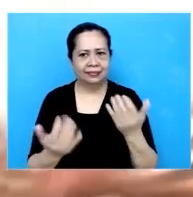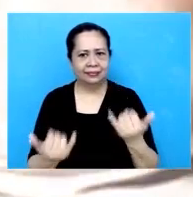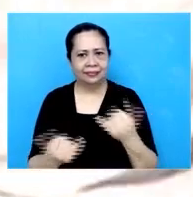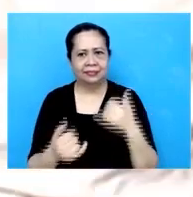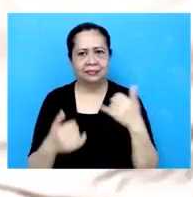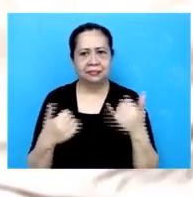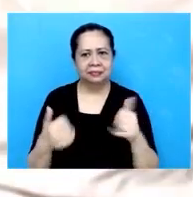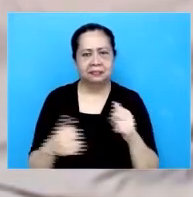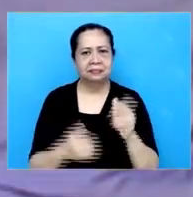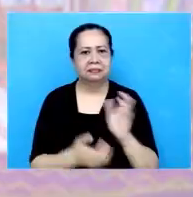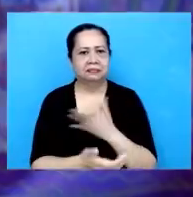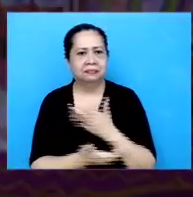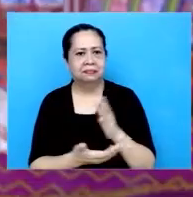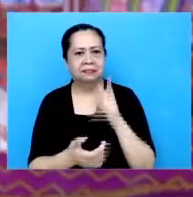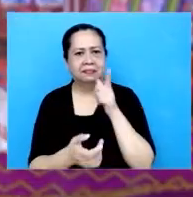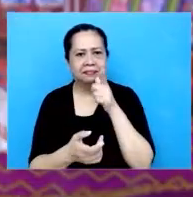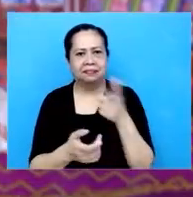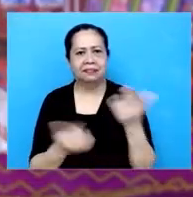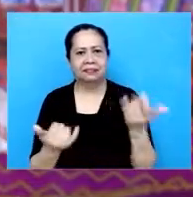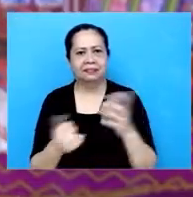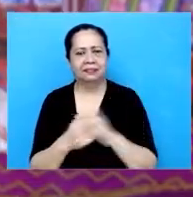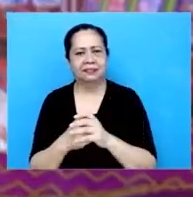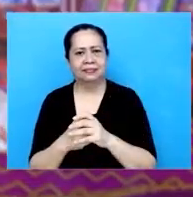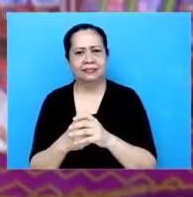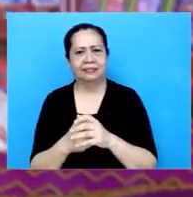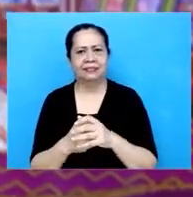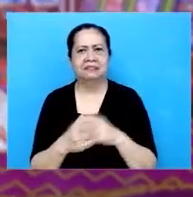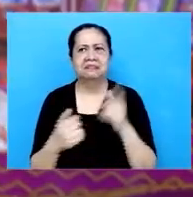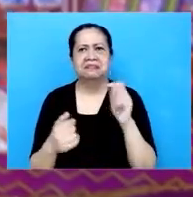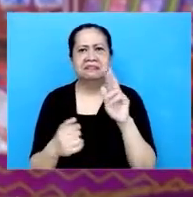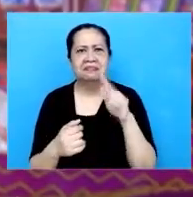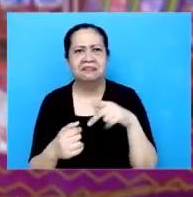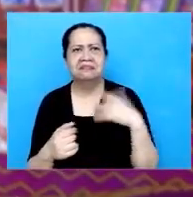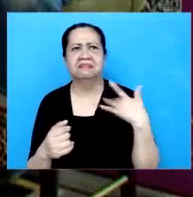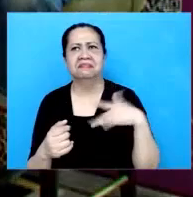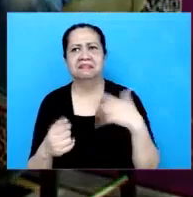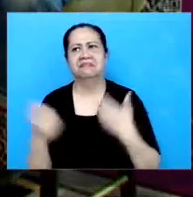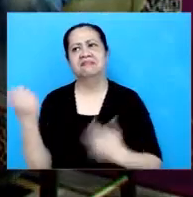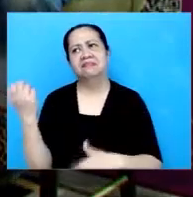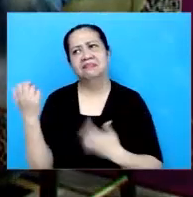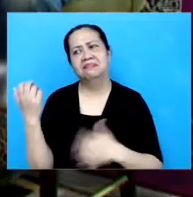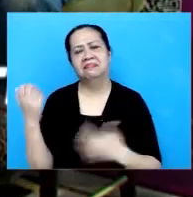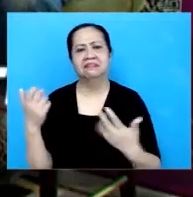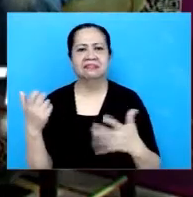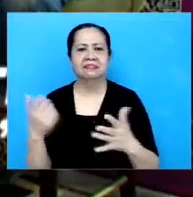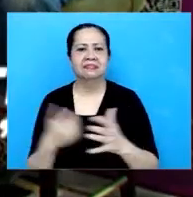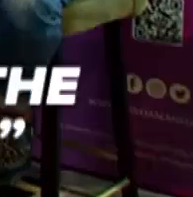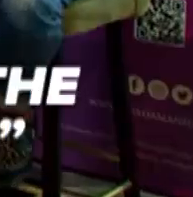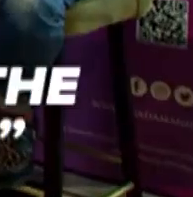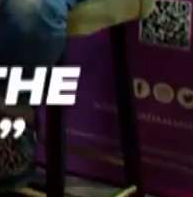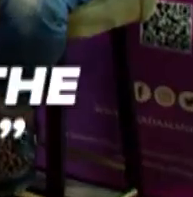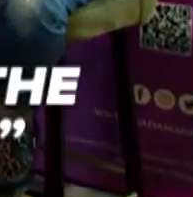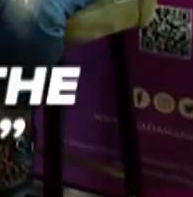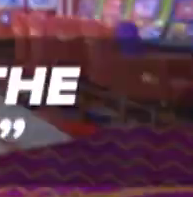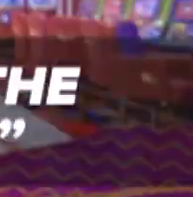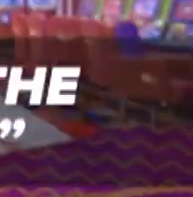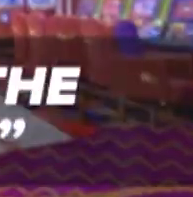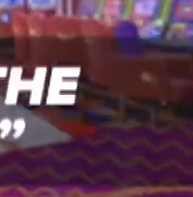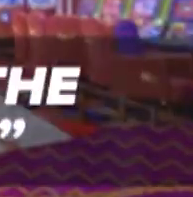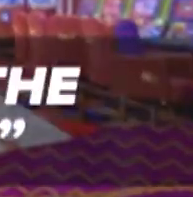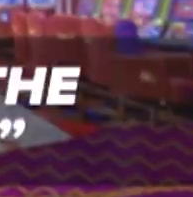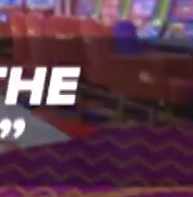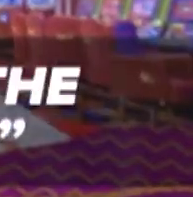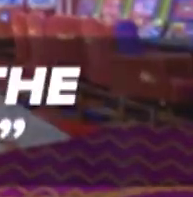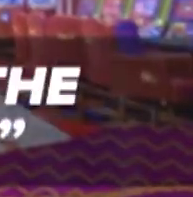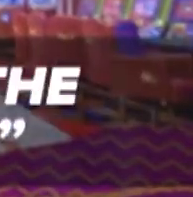then, alam ko, para lang kayong, trip nyo lang eh, trip nyo lang tumugtog. I just wanted to play the AS steps when we started.